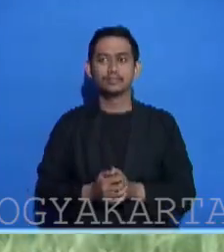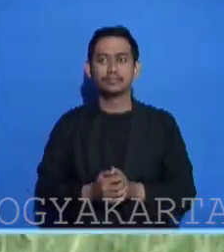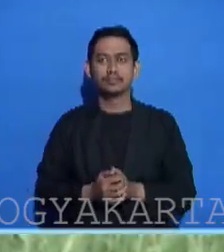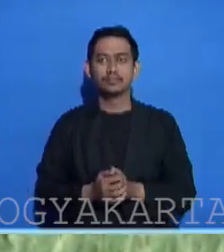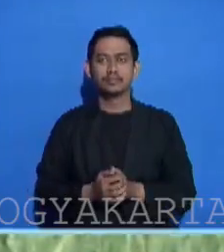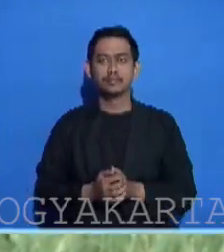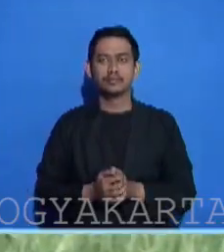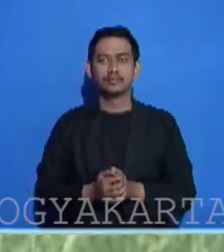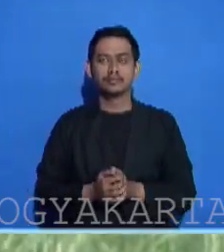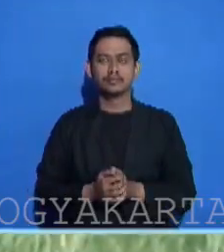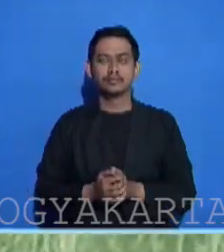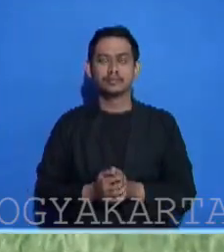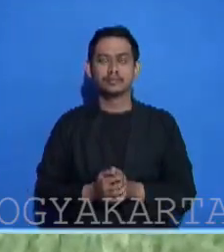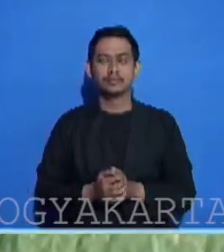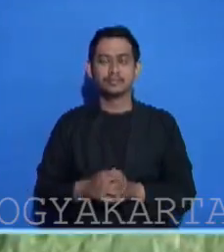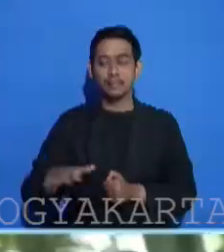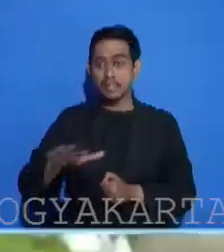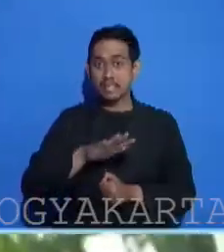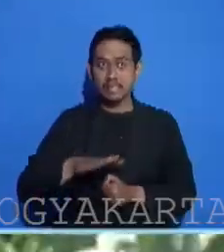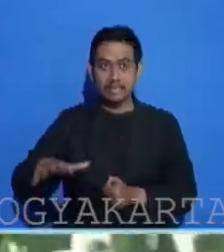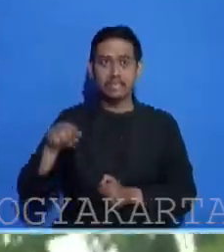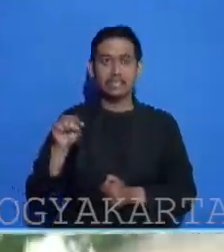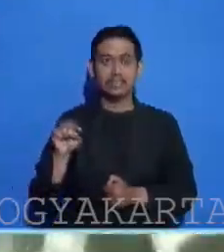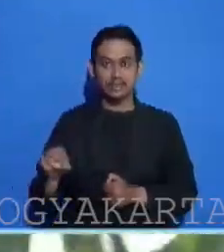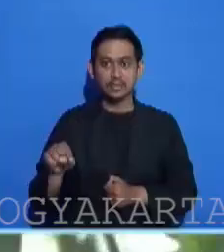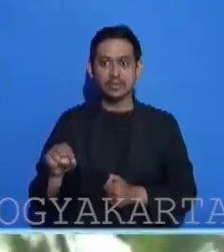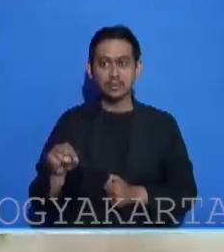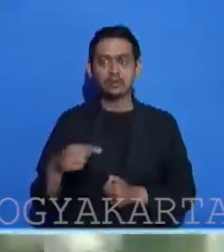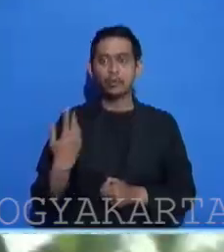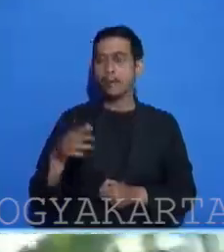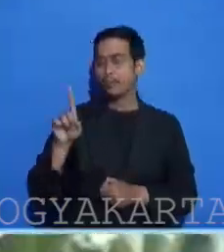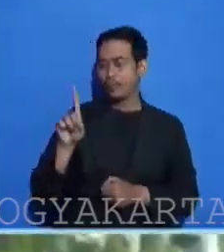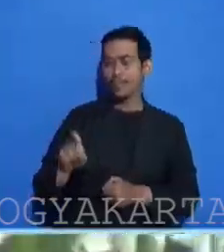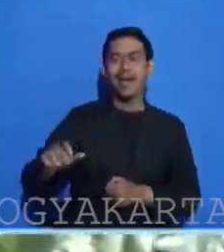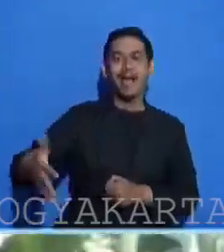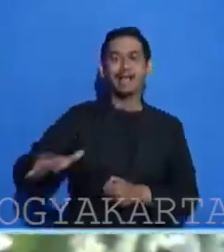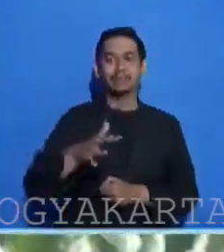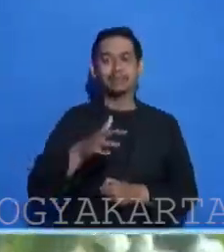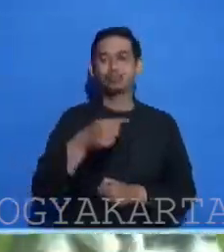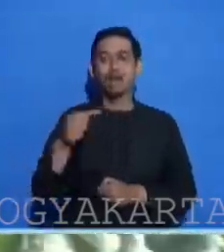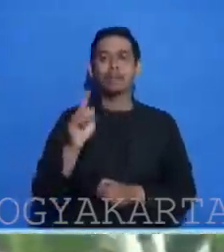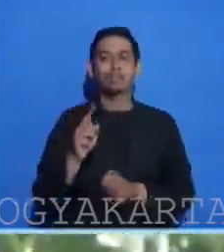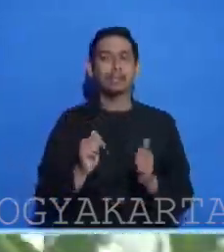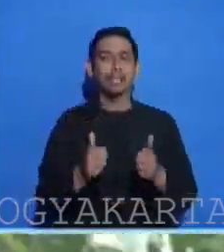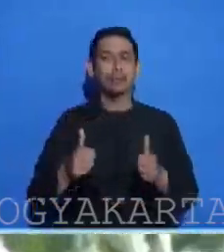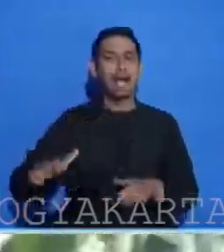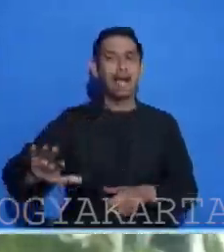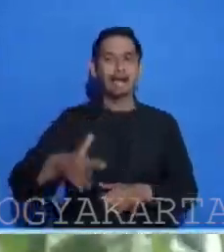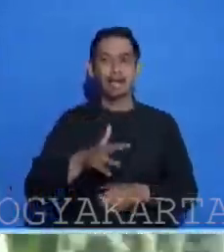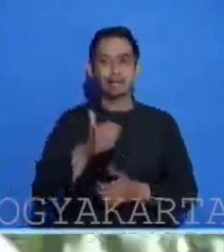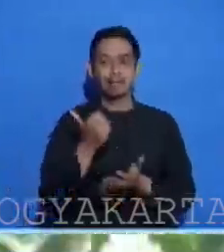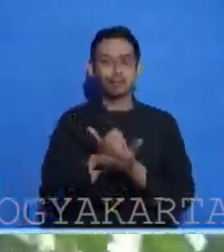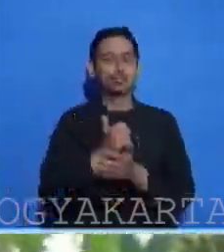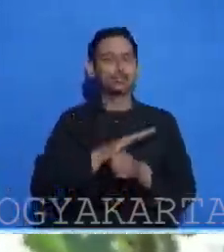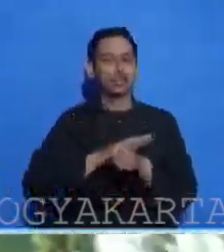Rahayunipun ing laladan menika kadang tani mboten kewetan nyekapi kabetan toya amargi pasudian toya tansah kacekapan.